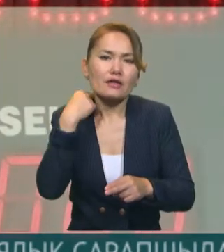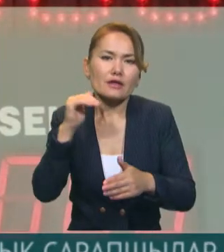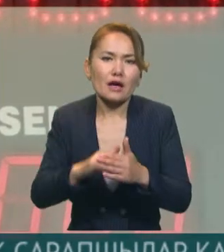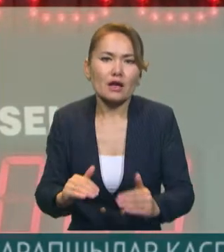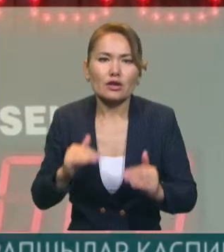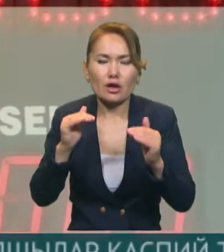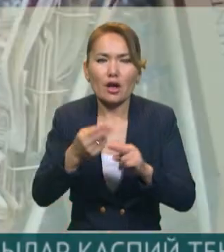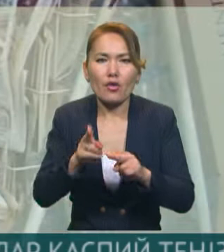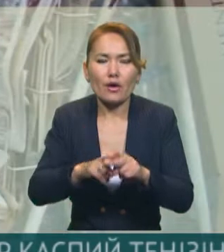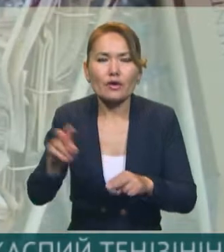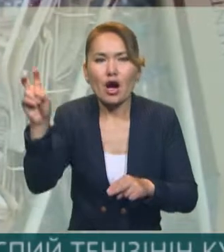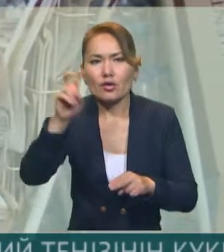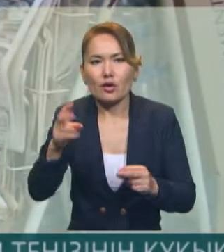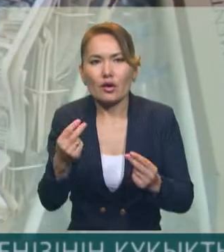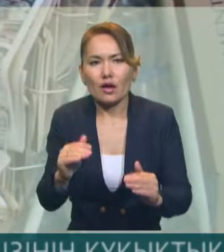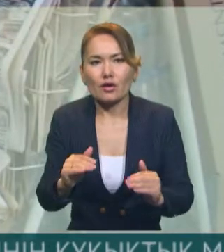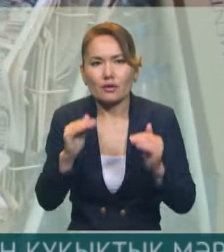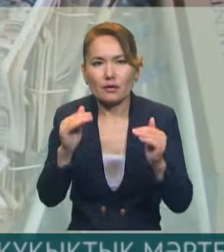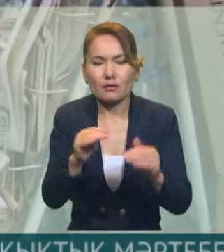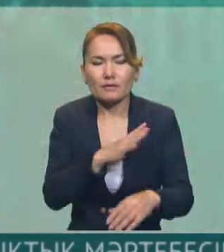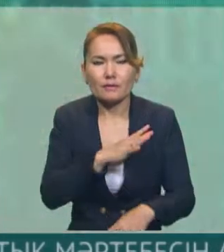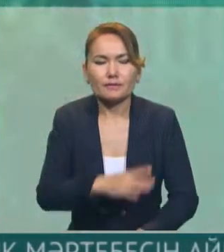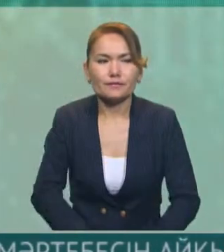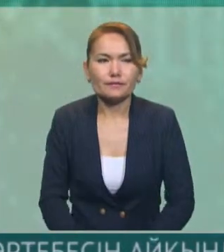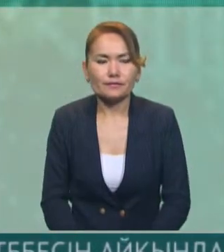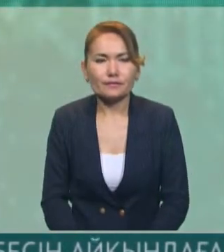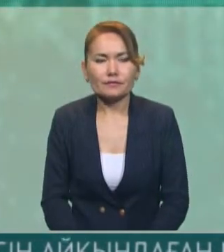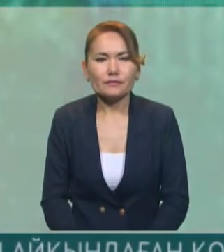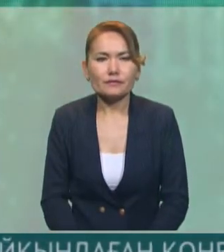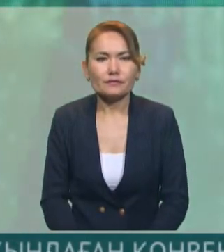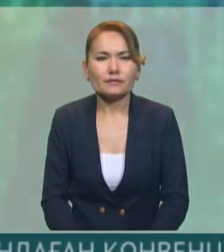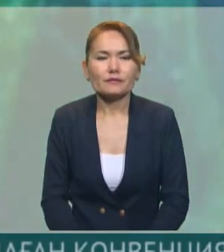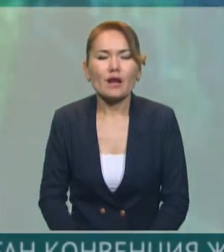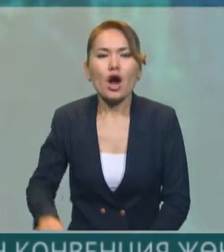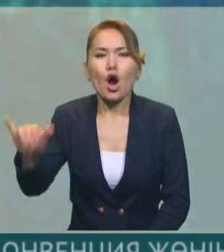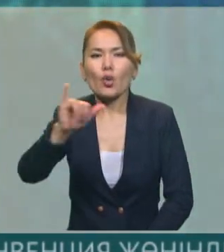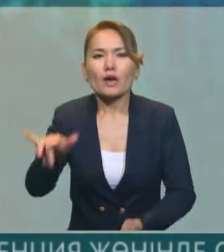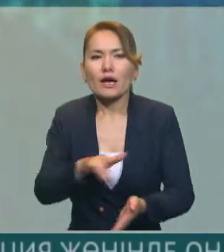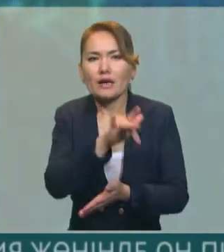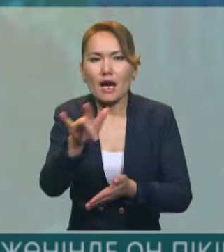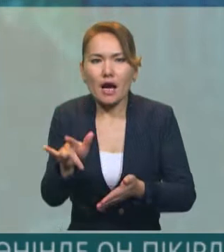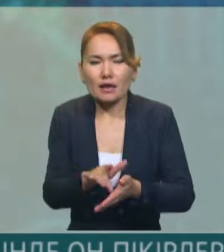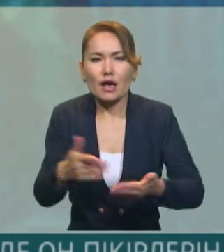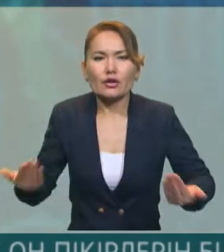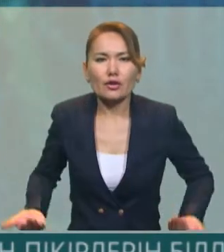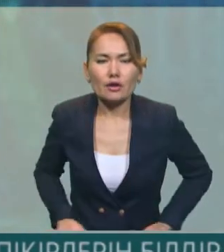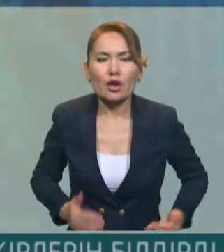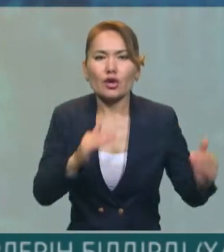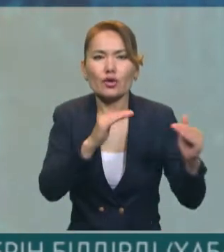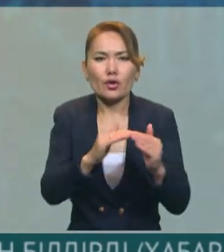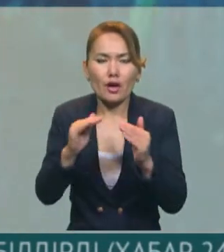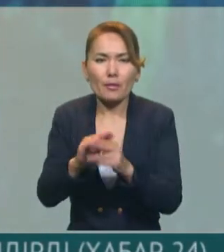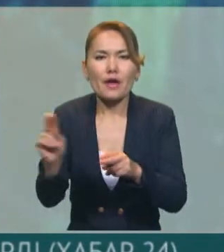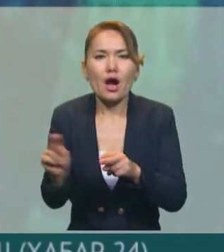лирасының долларға шаққандағы бағамы күрт төмендеген еді. Орал шахарының тұрғындары тұрғын үй коммуналдық